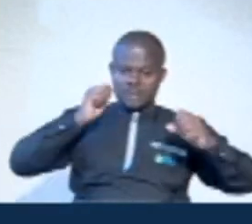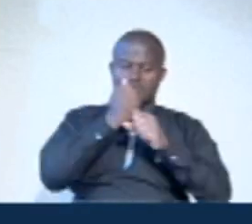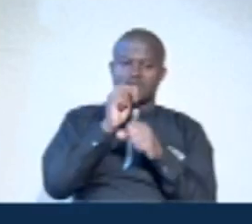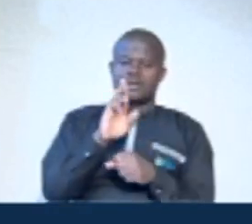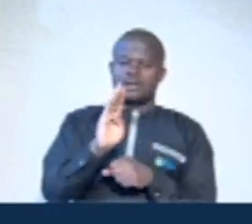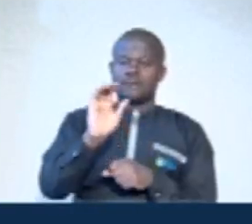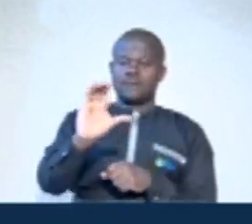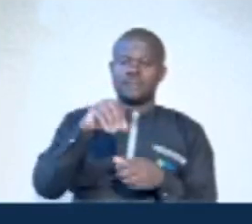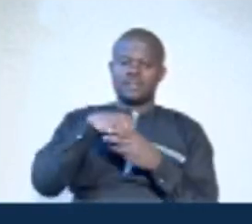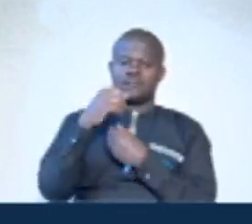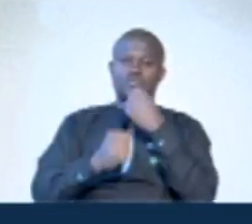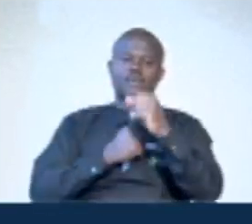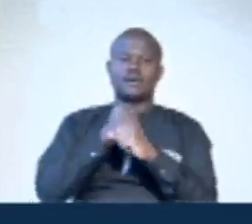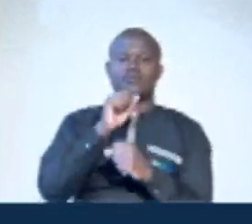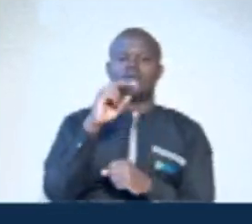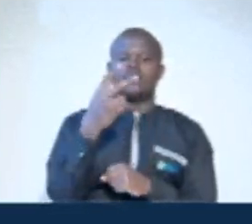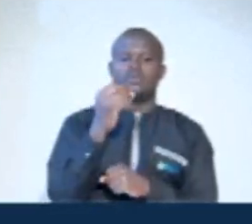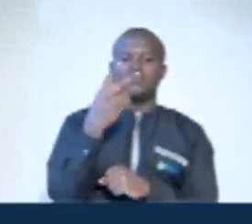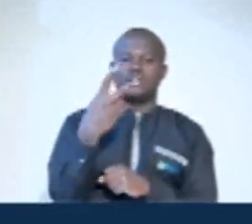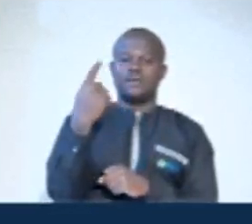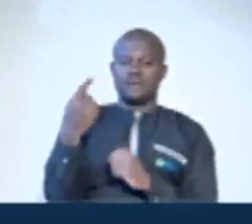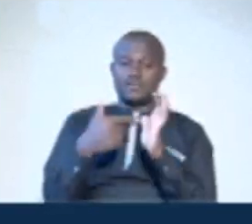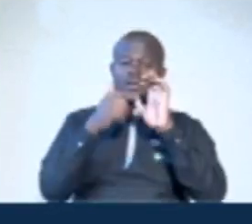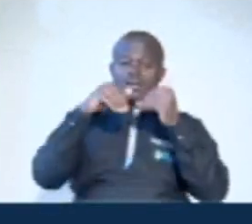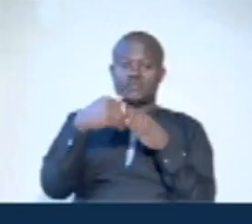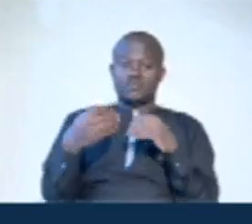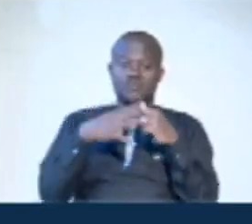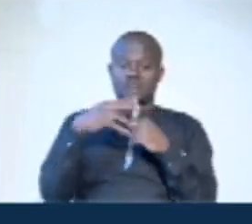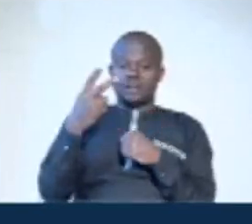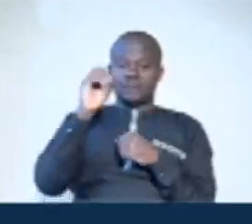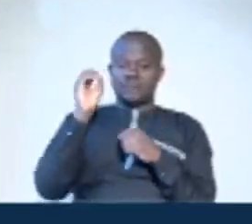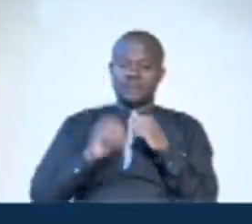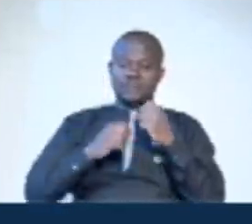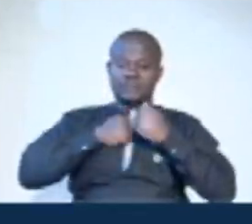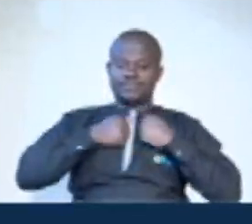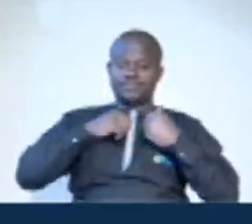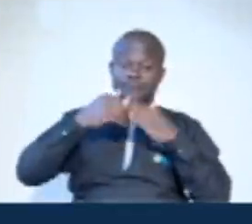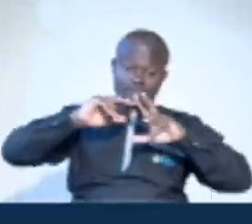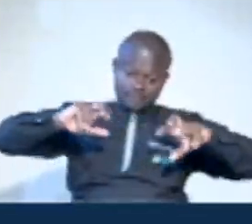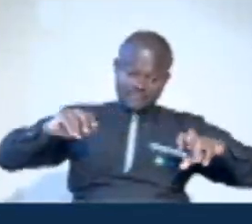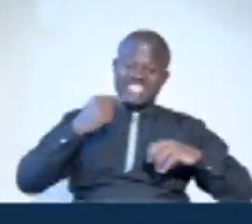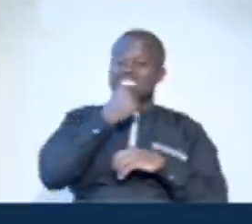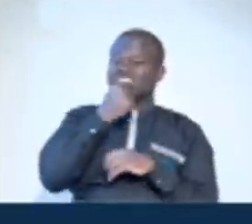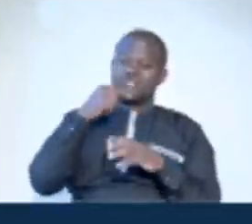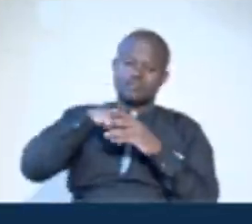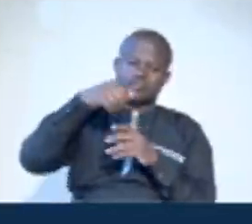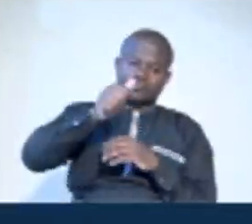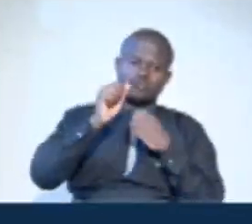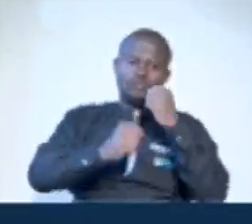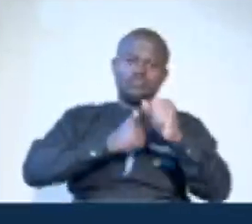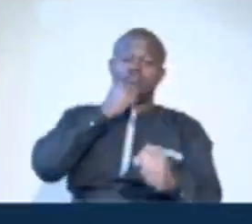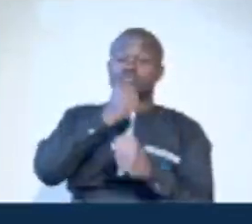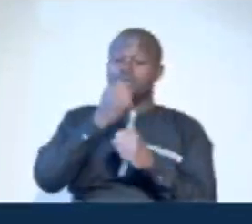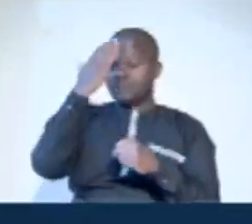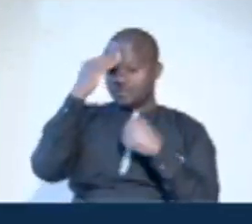na RBC mu mwaka 2021 bwerekanye ko 92% by'abanyarwanda bisuzumishije amenyo muri uwo mwaka